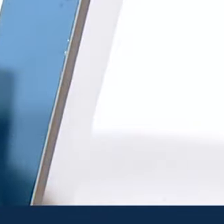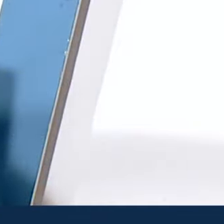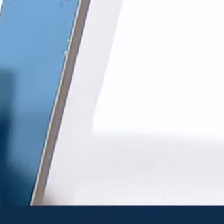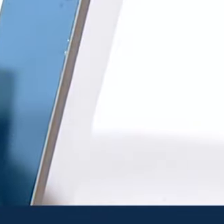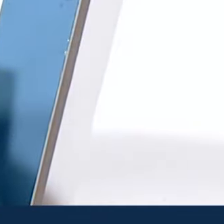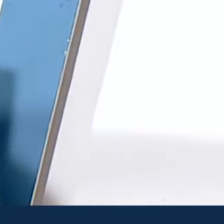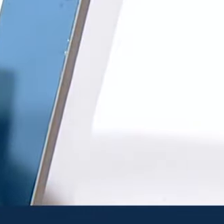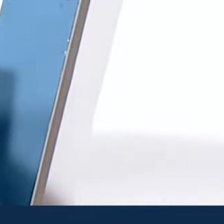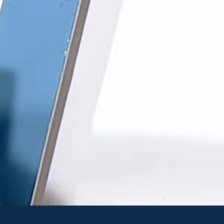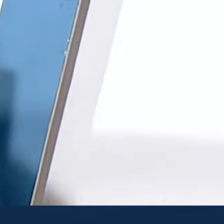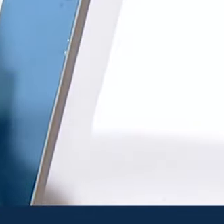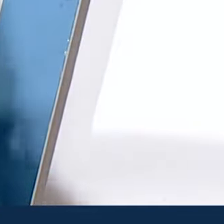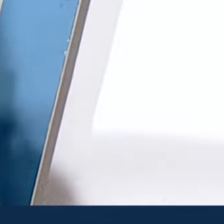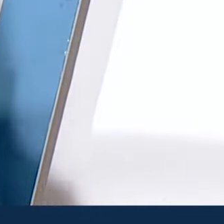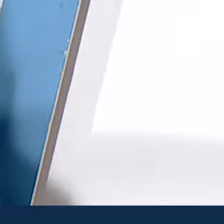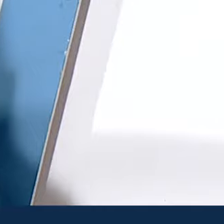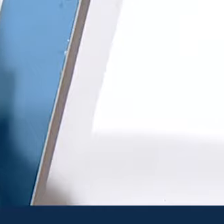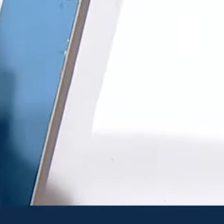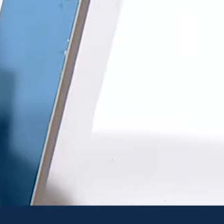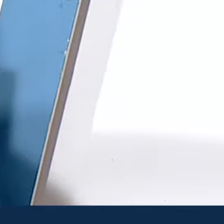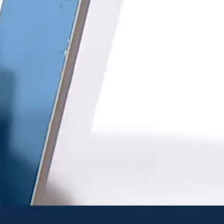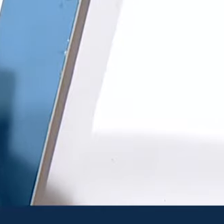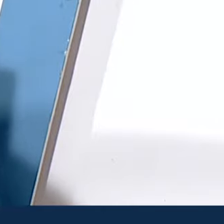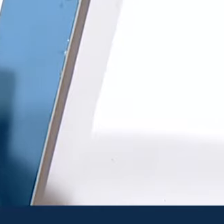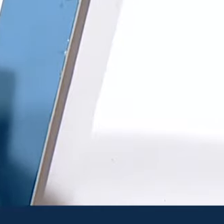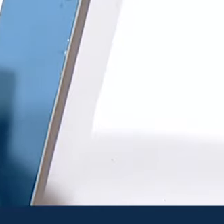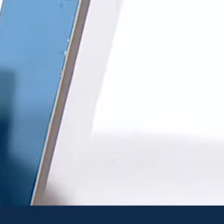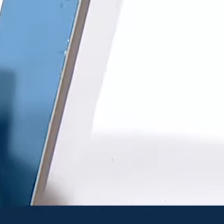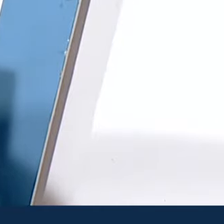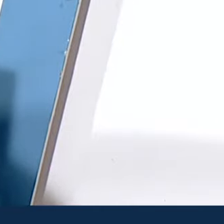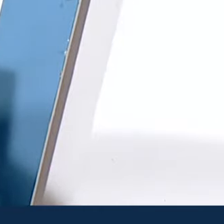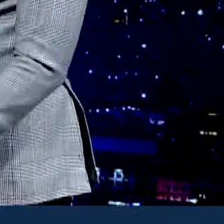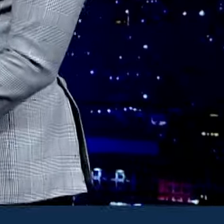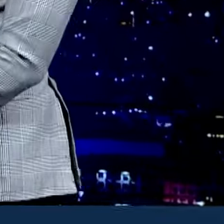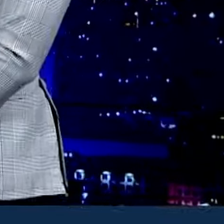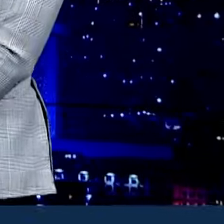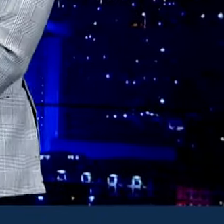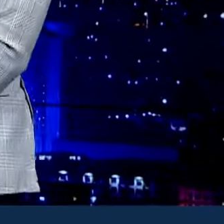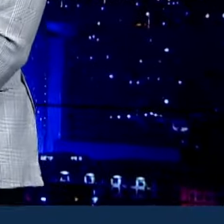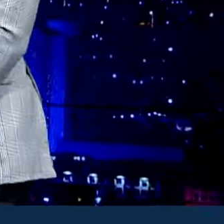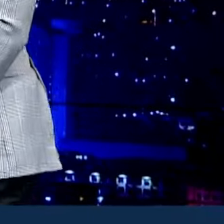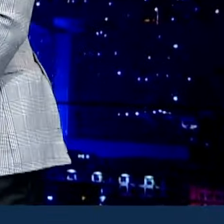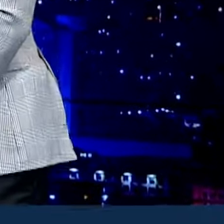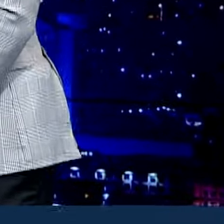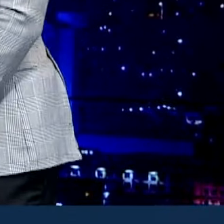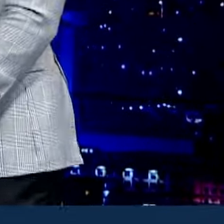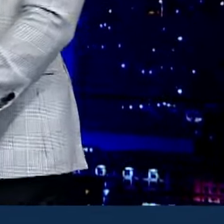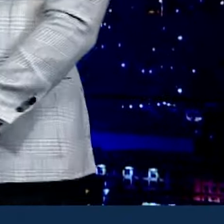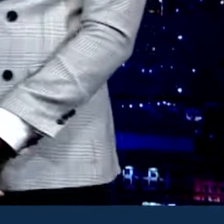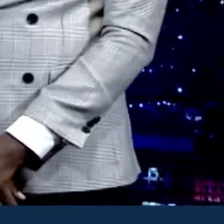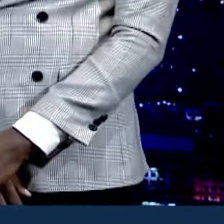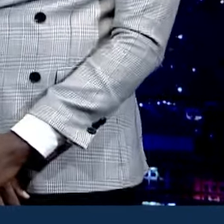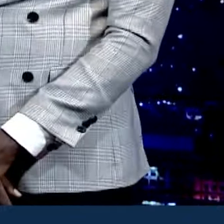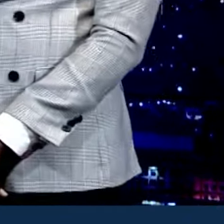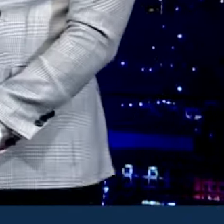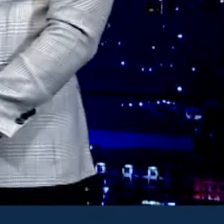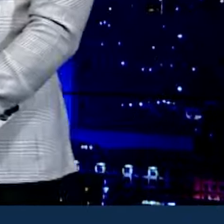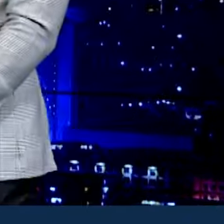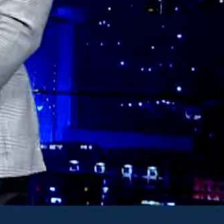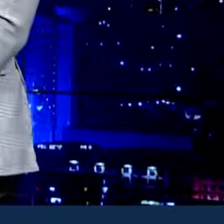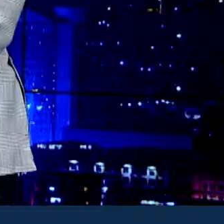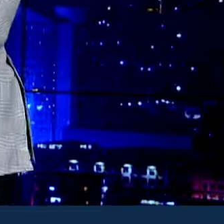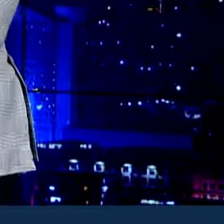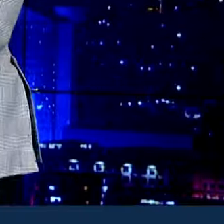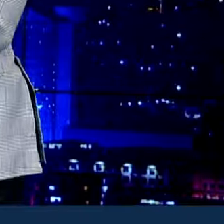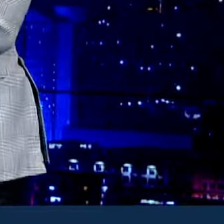baby. Ndagushaka na ai. Arikubwira ngo amasaha arageze. Ariko ubwo nyine kugira ngo